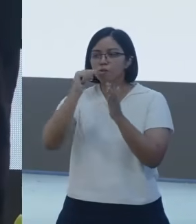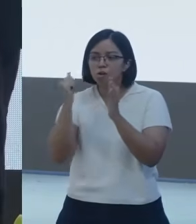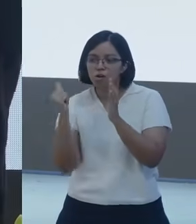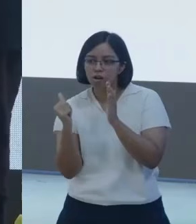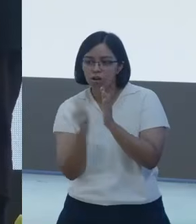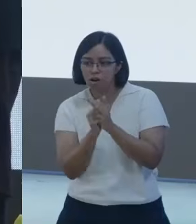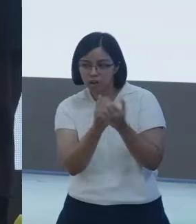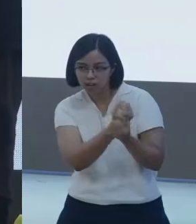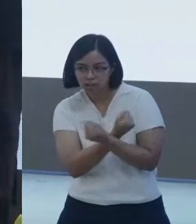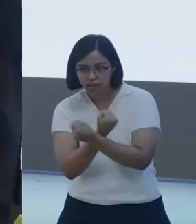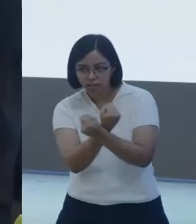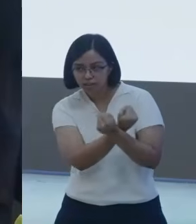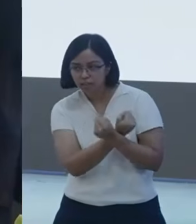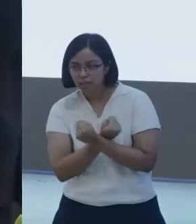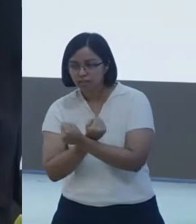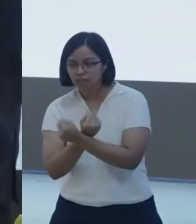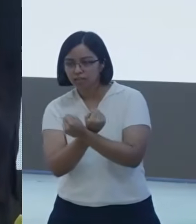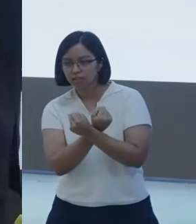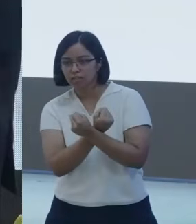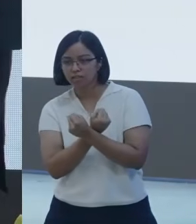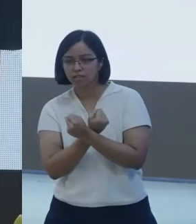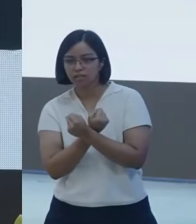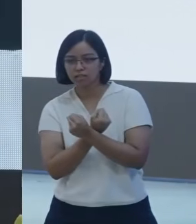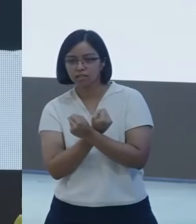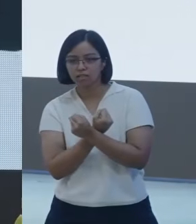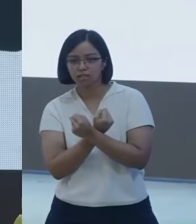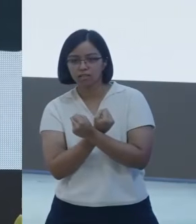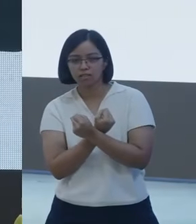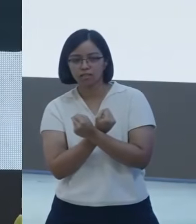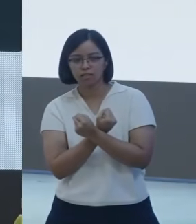ang katatayuan ng